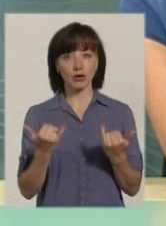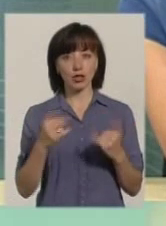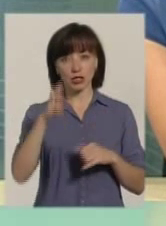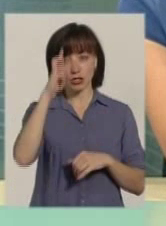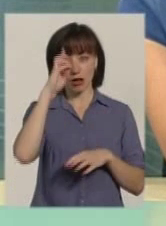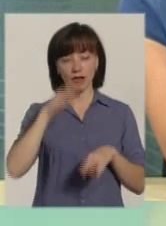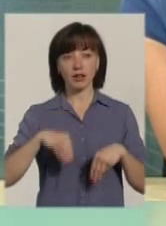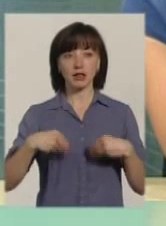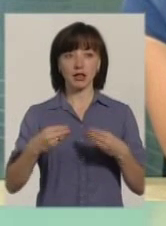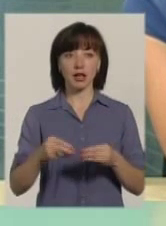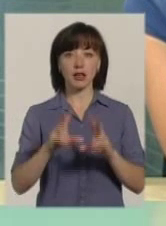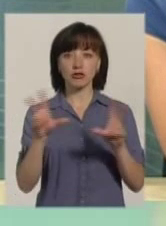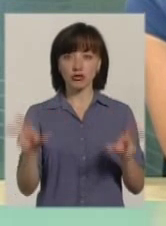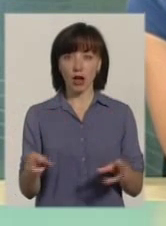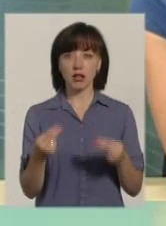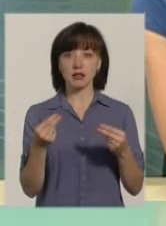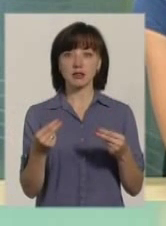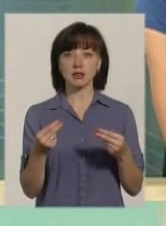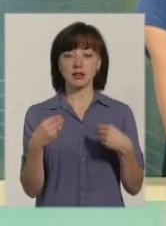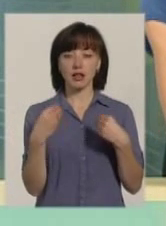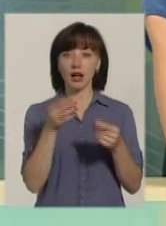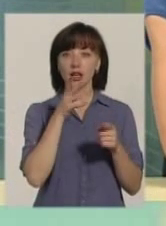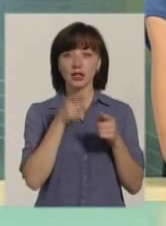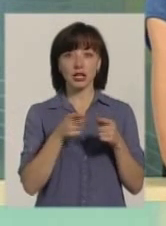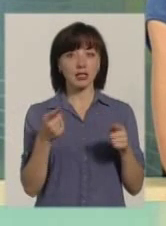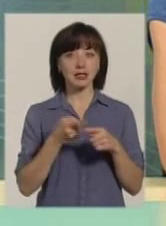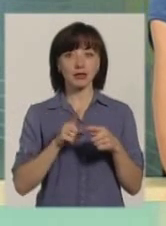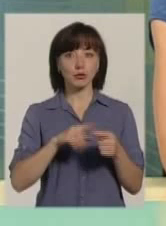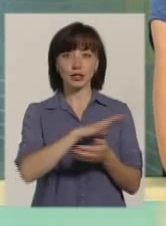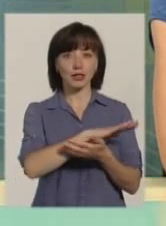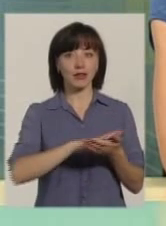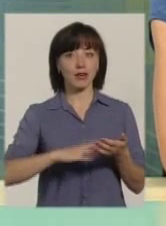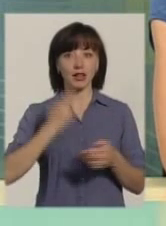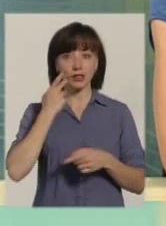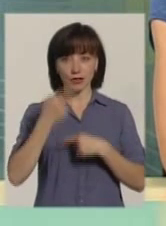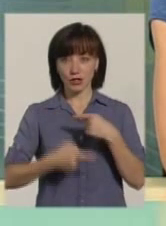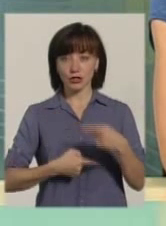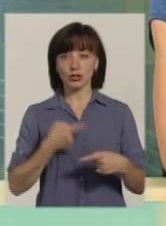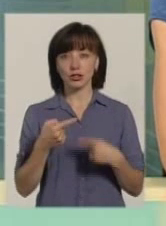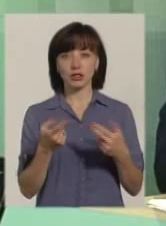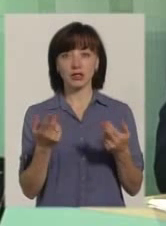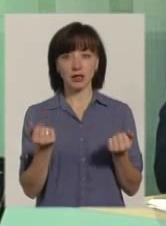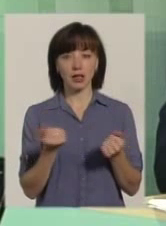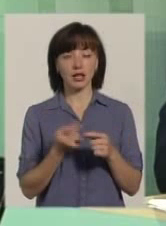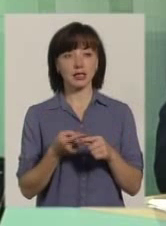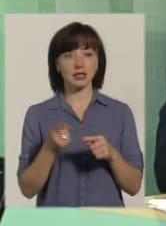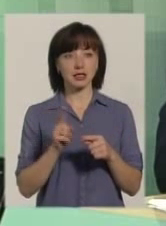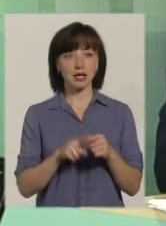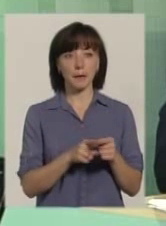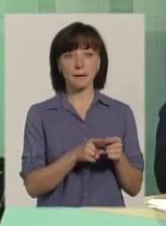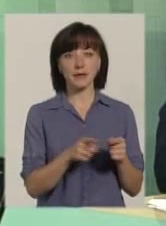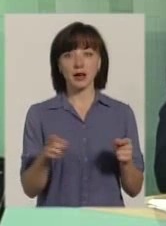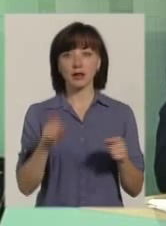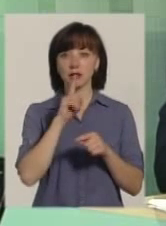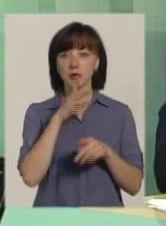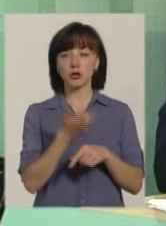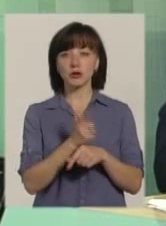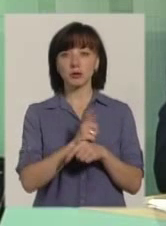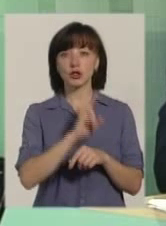дає шанс. Дає час, але це не може тривати вічно. Це не може тривати вічно, і цей період не буде